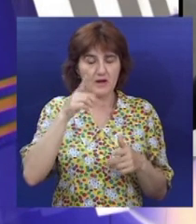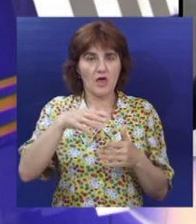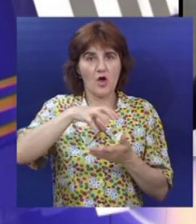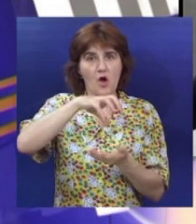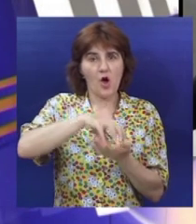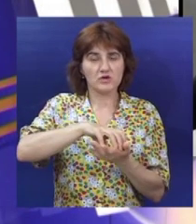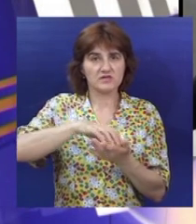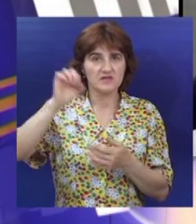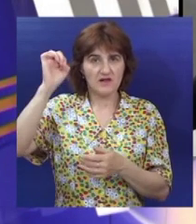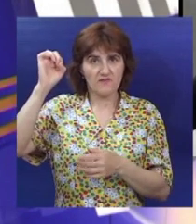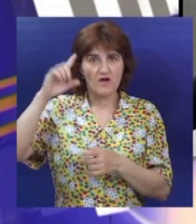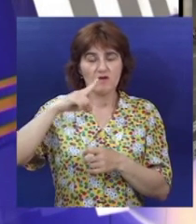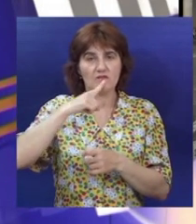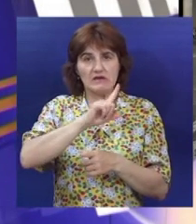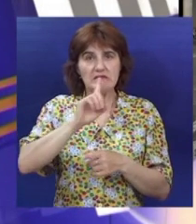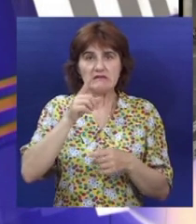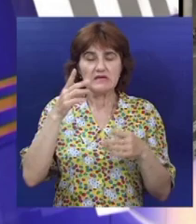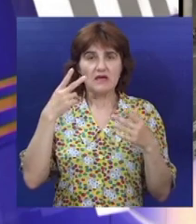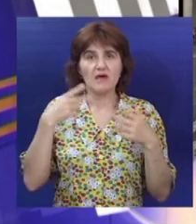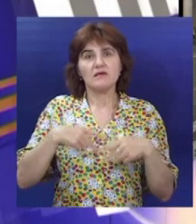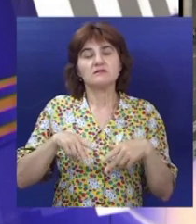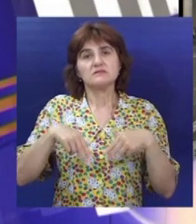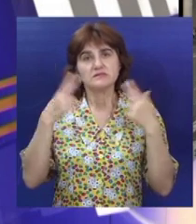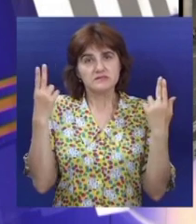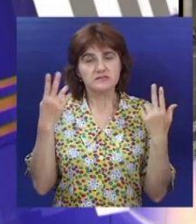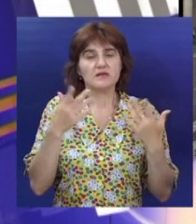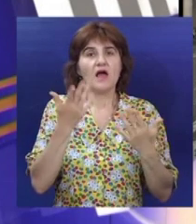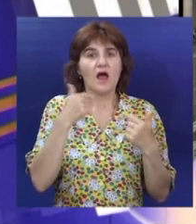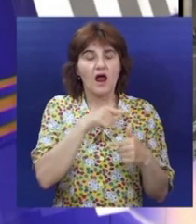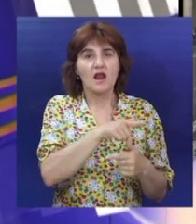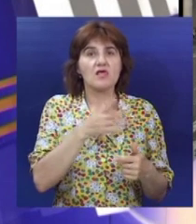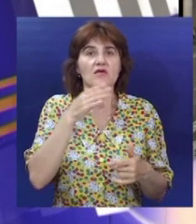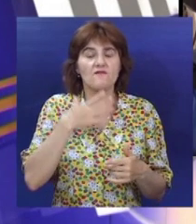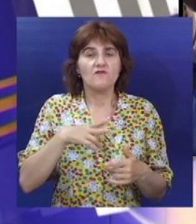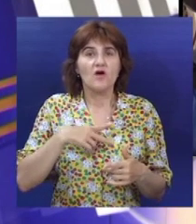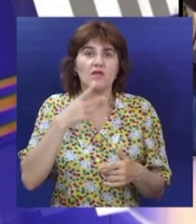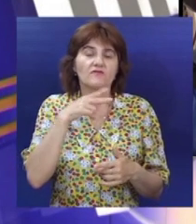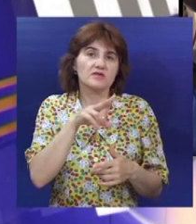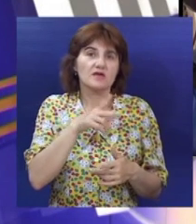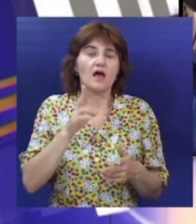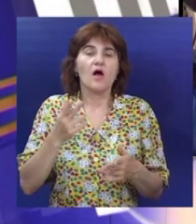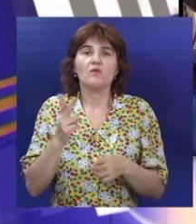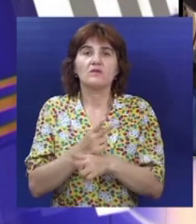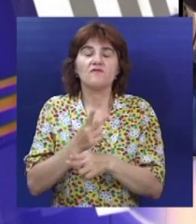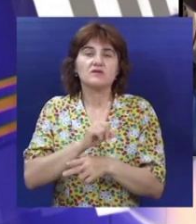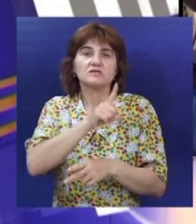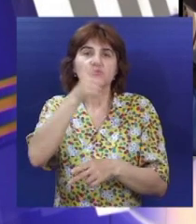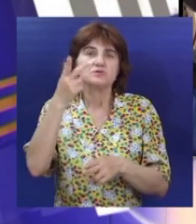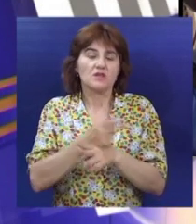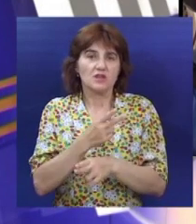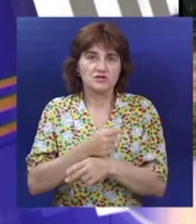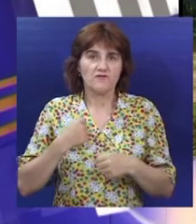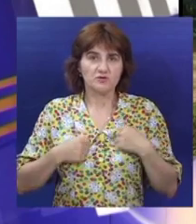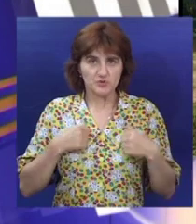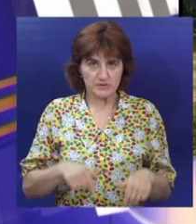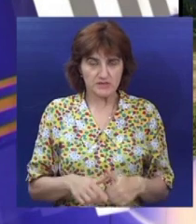Japana, tačnije sa ostrva Okinawa, nije krila svoje impresije o Evropi, ali nije propustila ni da prokomentariše utisak koji je na